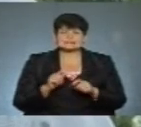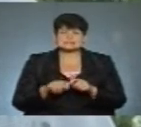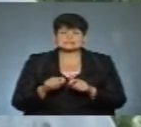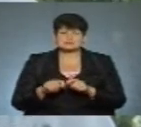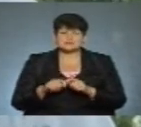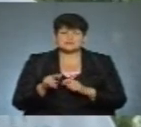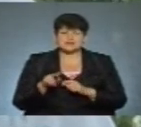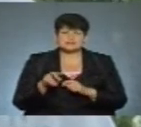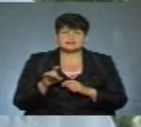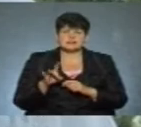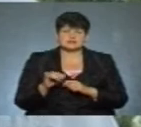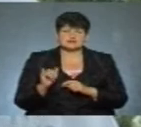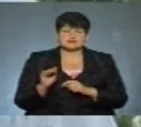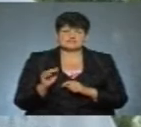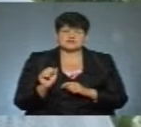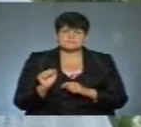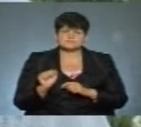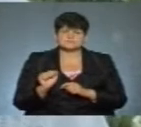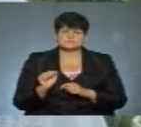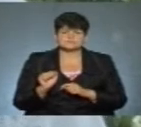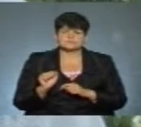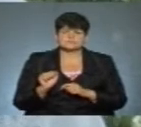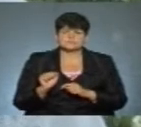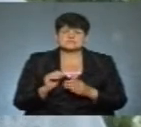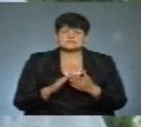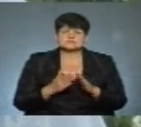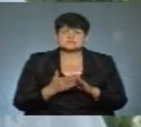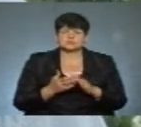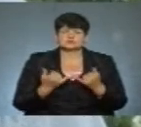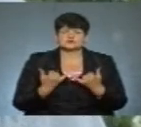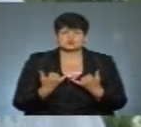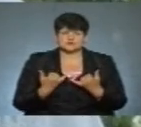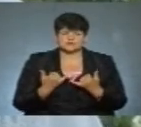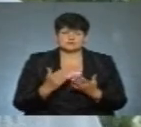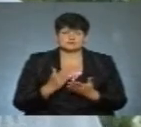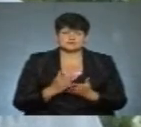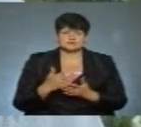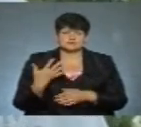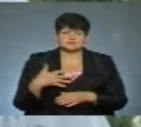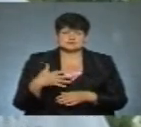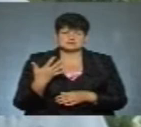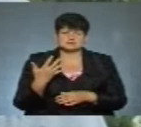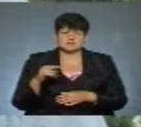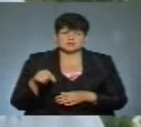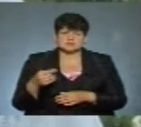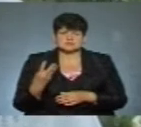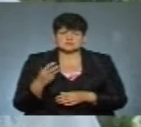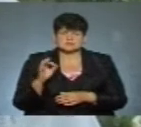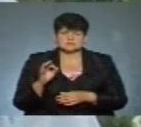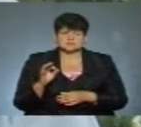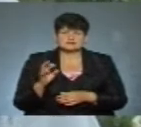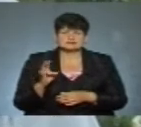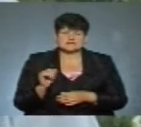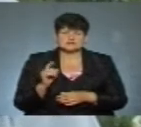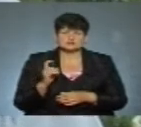методом ПЛР та ІФА станом на сьогодні складає 55,3 на 100